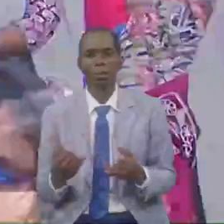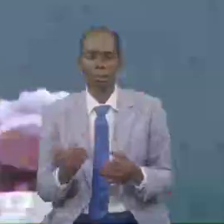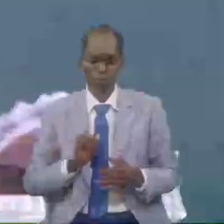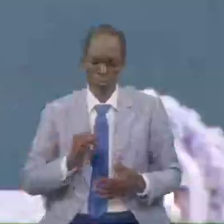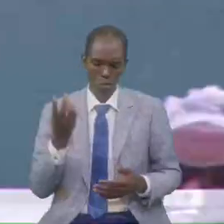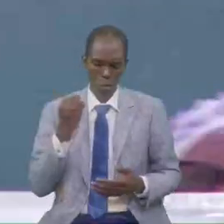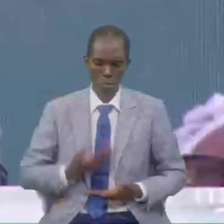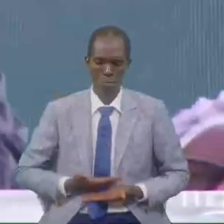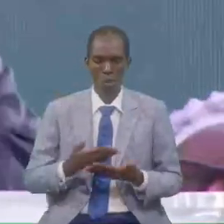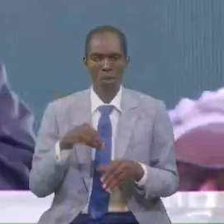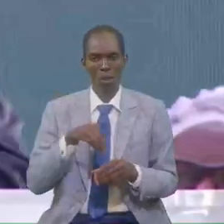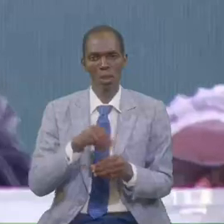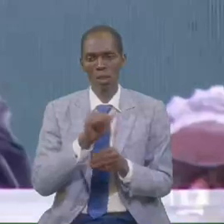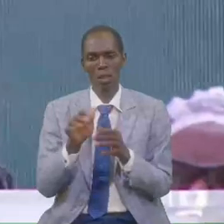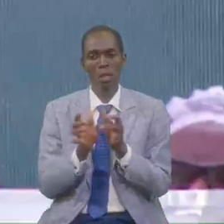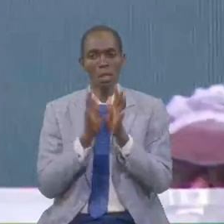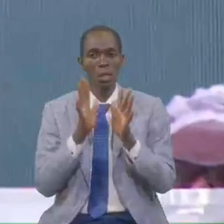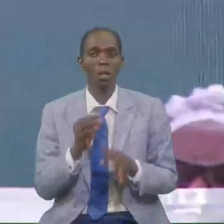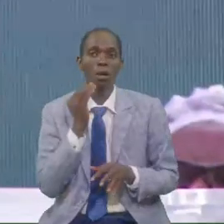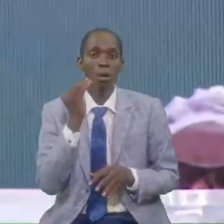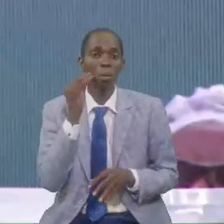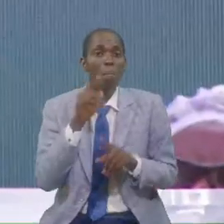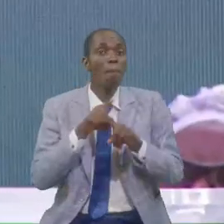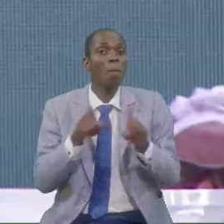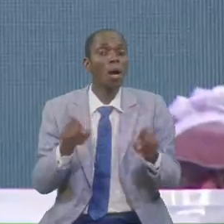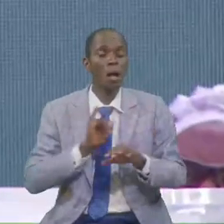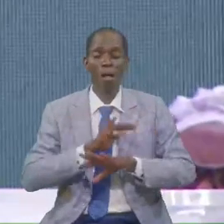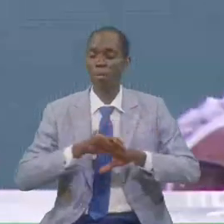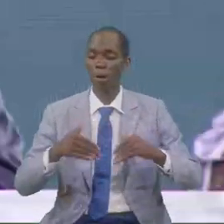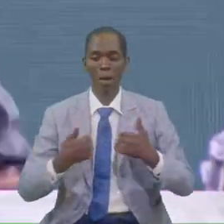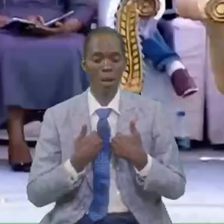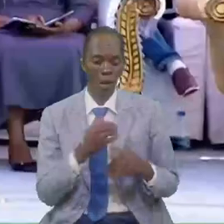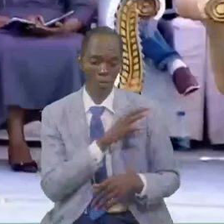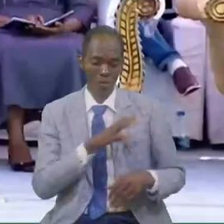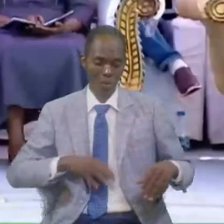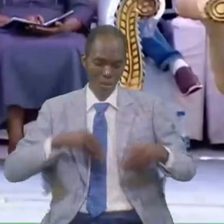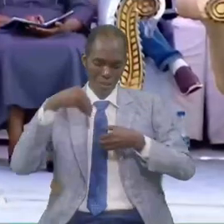Né dans un foyer chrétien, mais je n'avais pas Christ dans ma vie.